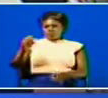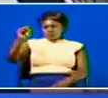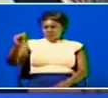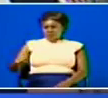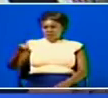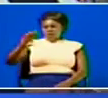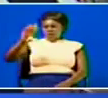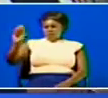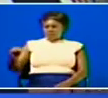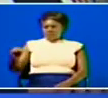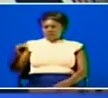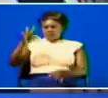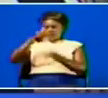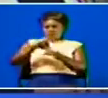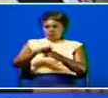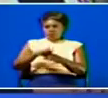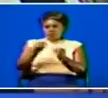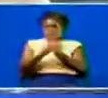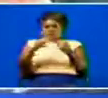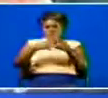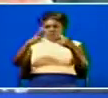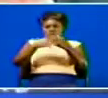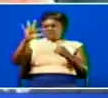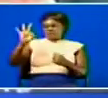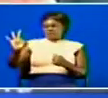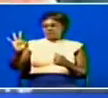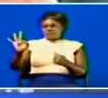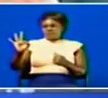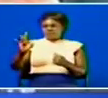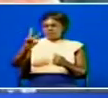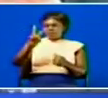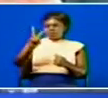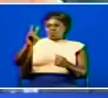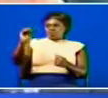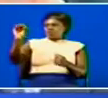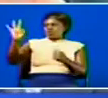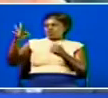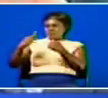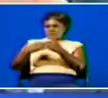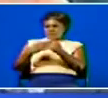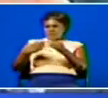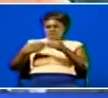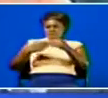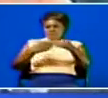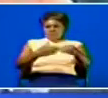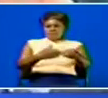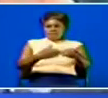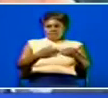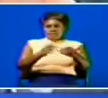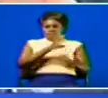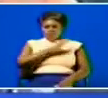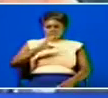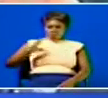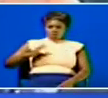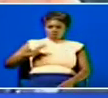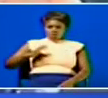Kusini mwaka wa 1993. Mnamo mwaka wa 2008, Kriegler aliongoza tume iliyoleta mabadiliko ya